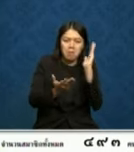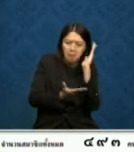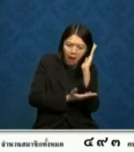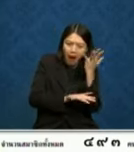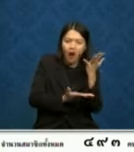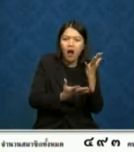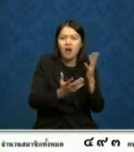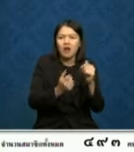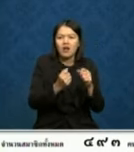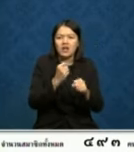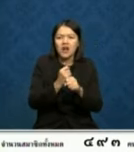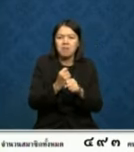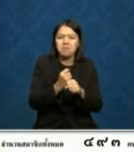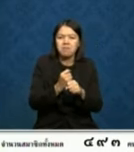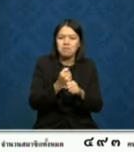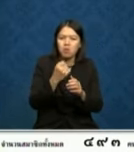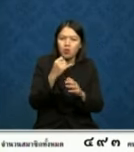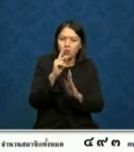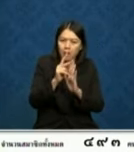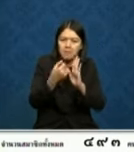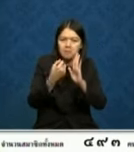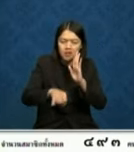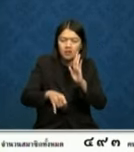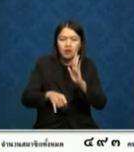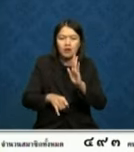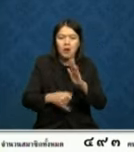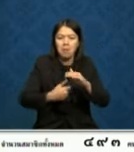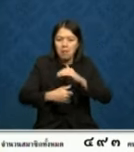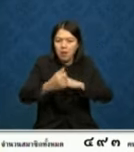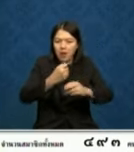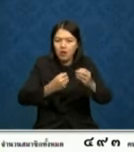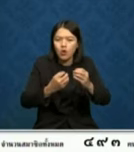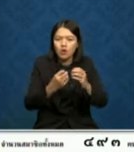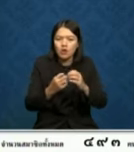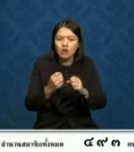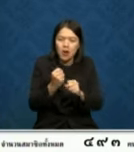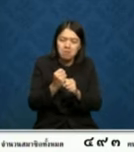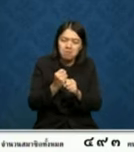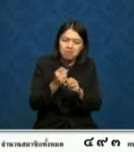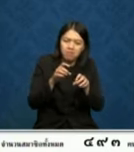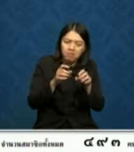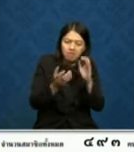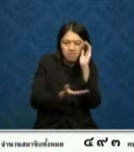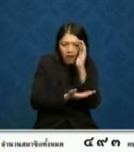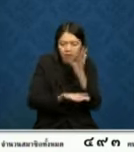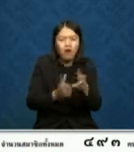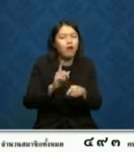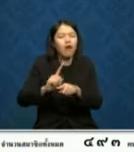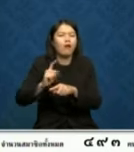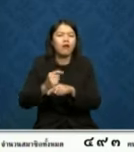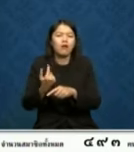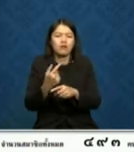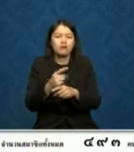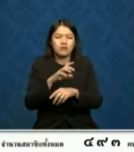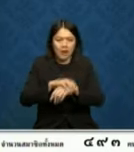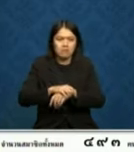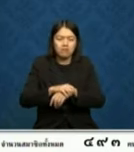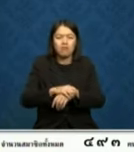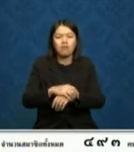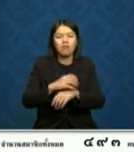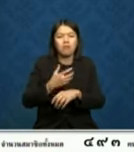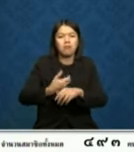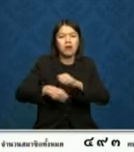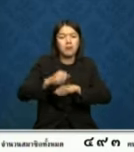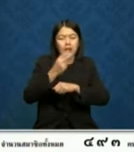คดีกับผู้ที่ทำผิดกฎหมายคนที่บุกลูกป่านะครับเ่อยังไงก็แล้วแต่นะครับในทางปฏิบัติเราเห็น